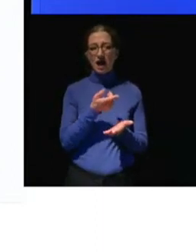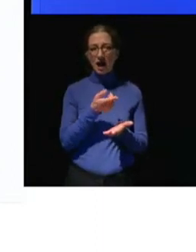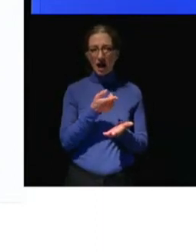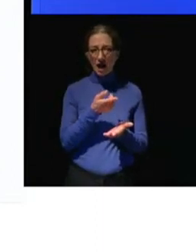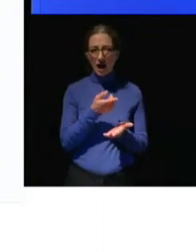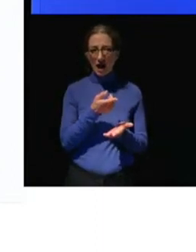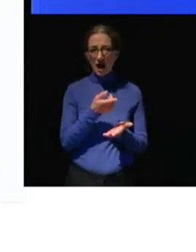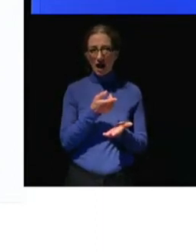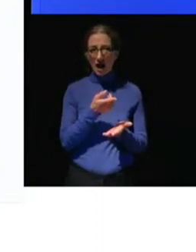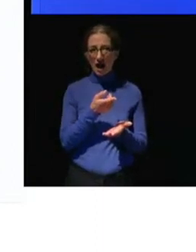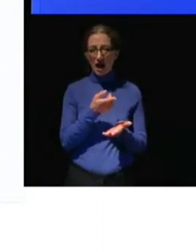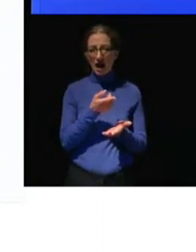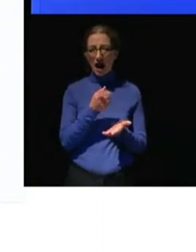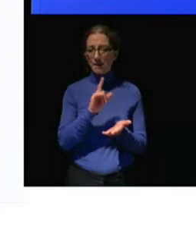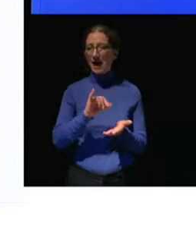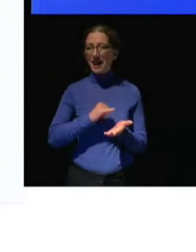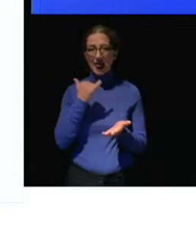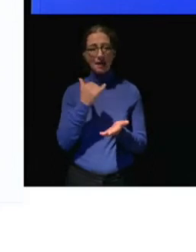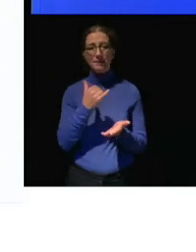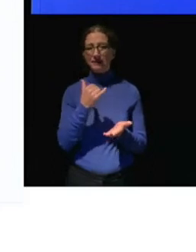bleibt ein verminderter Schutz bestehen.